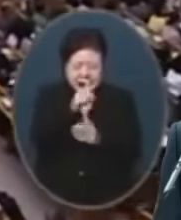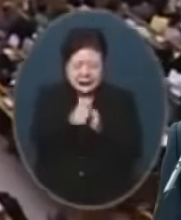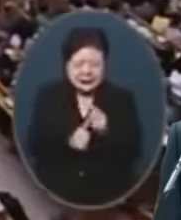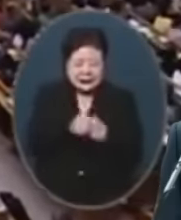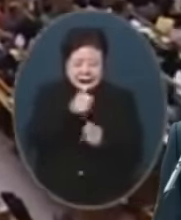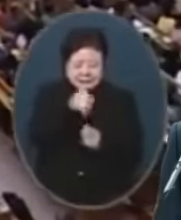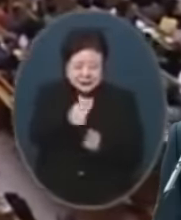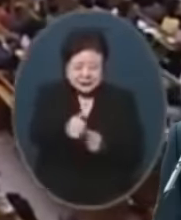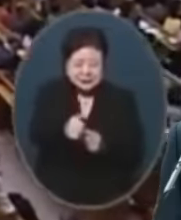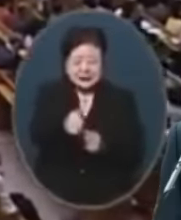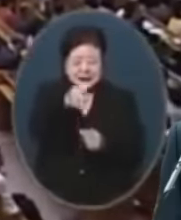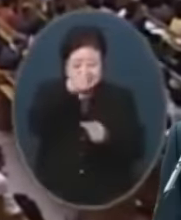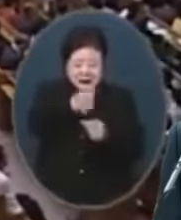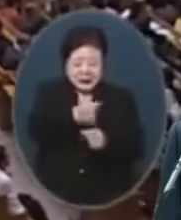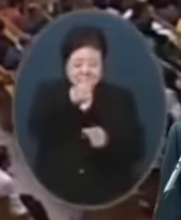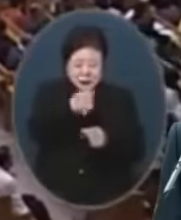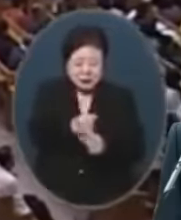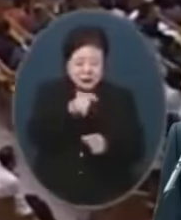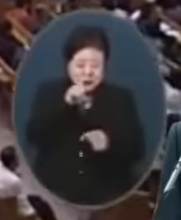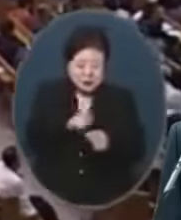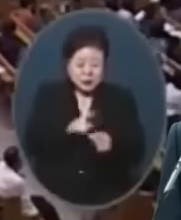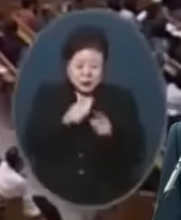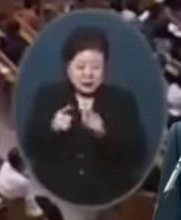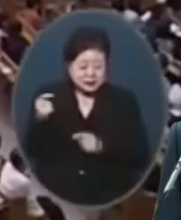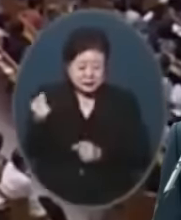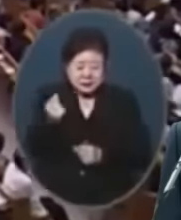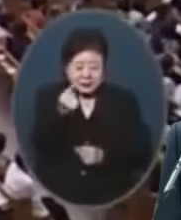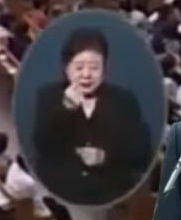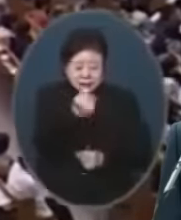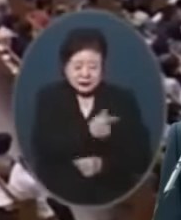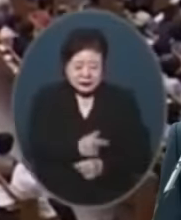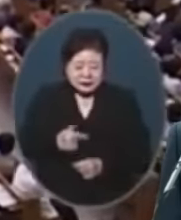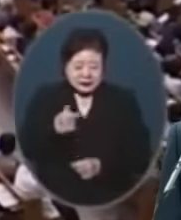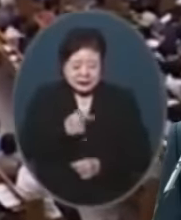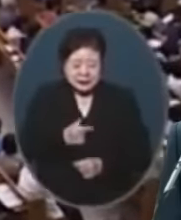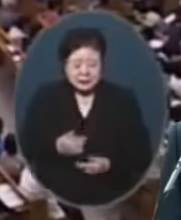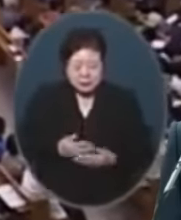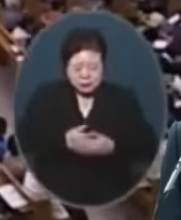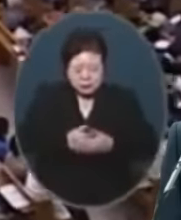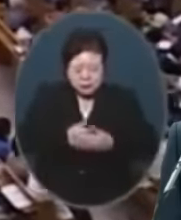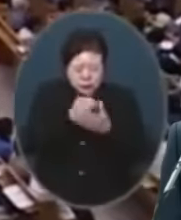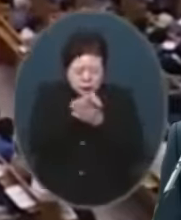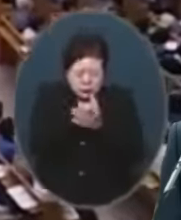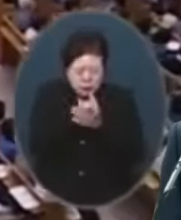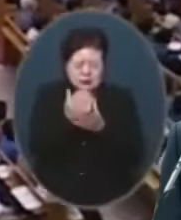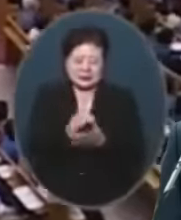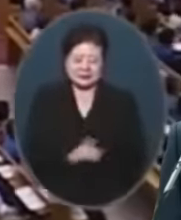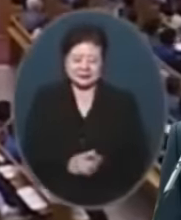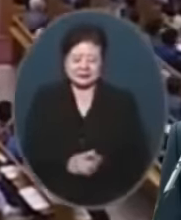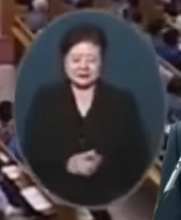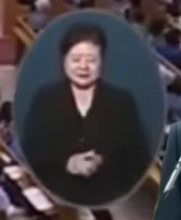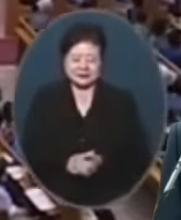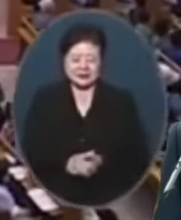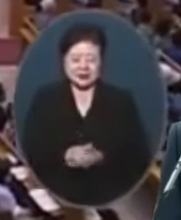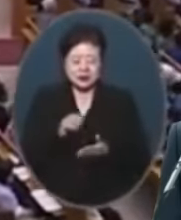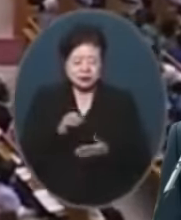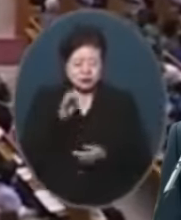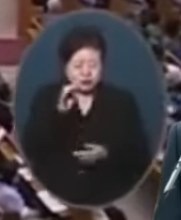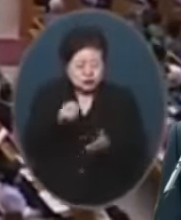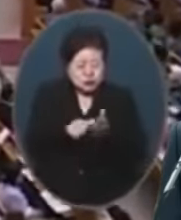하나님의 창조적인 말씀을 가슴에 품고 기도해야 되는 것입니다.